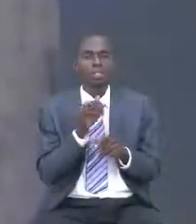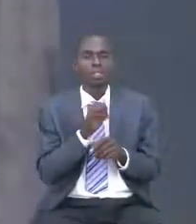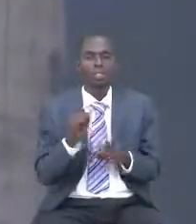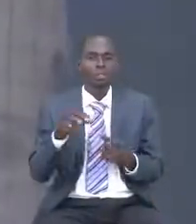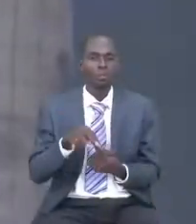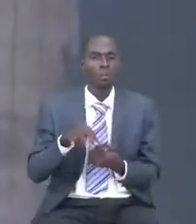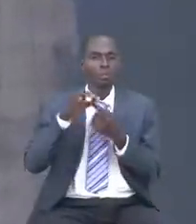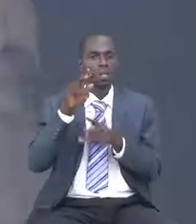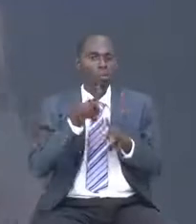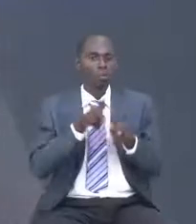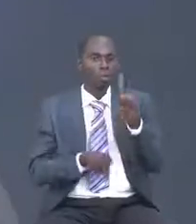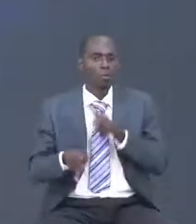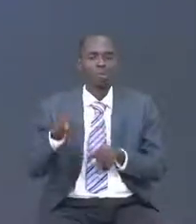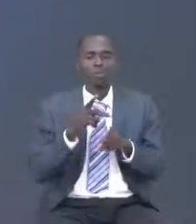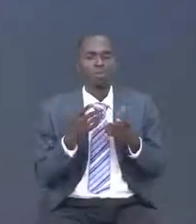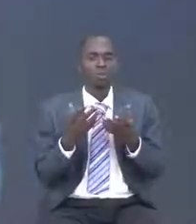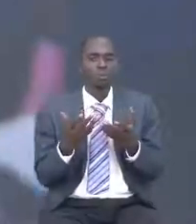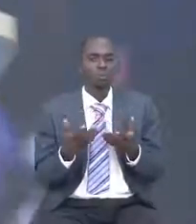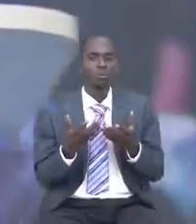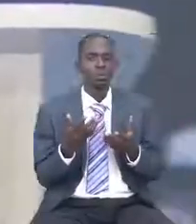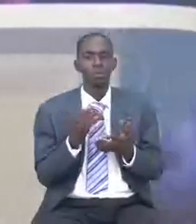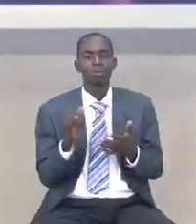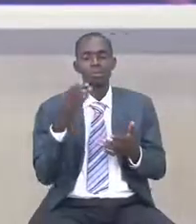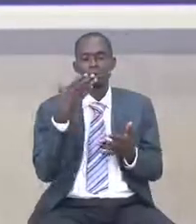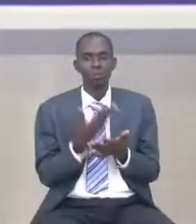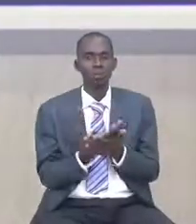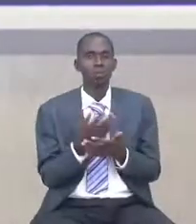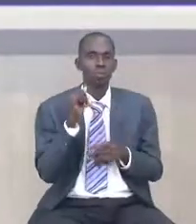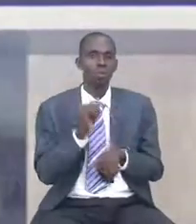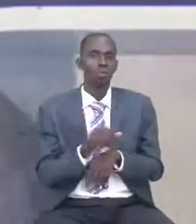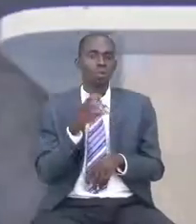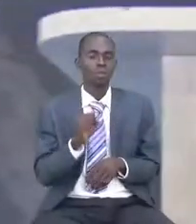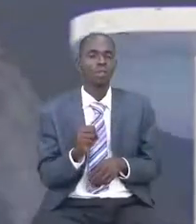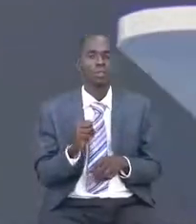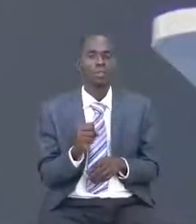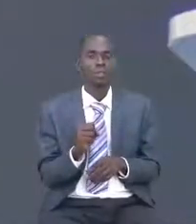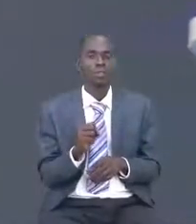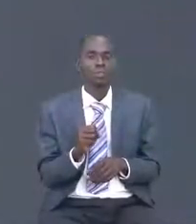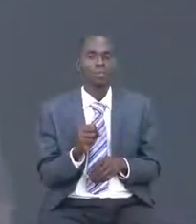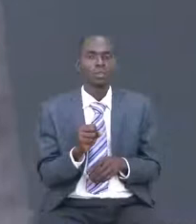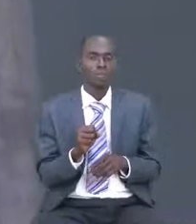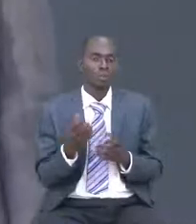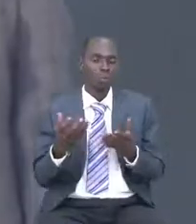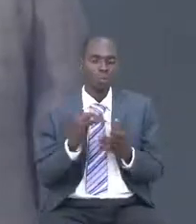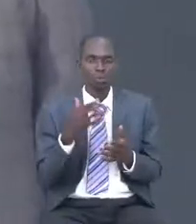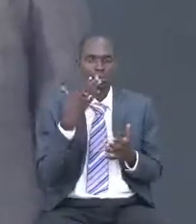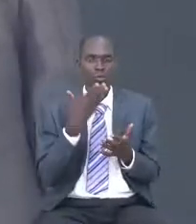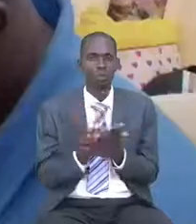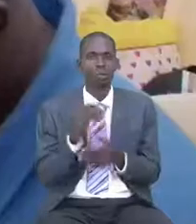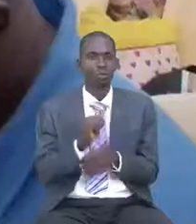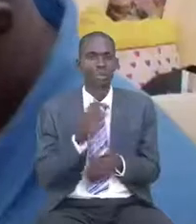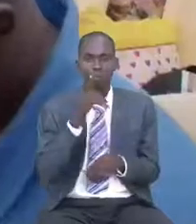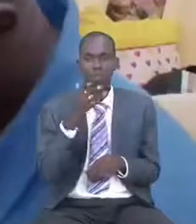un peuple qui lui appartienne, purifié par lui et zélé pour les bonnes œuvres.